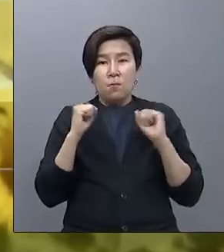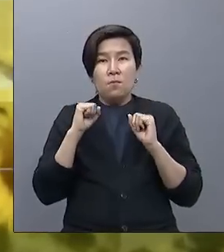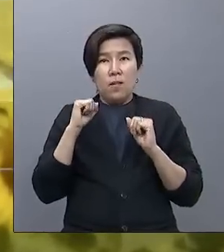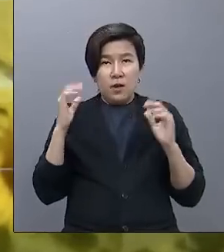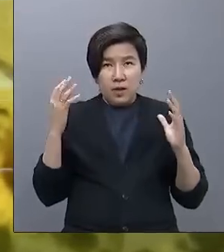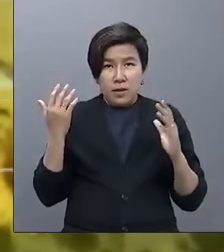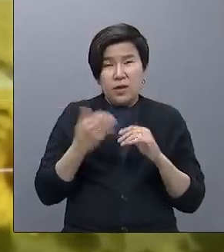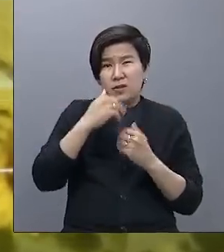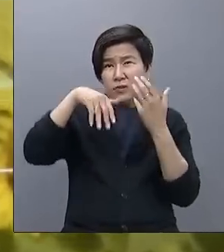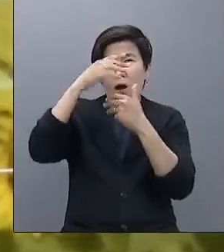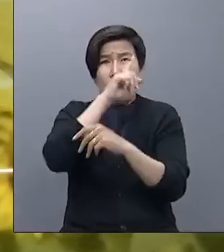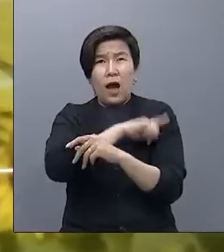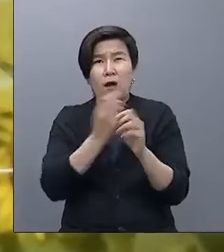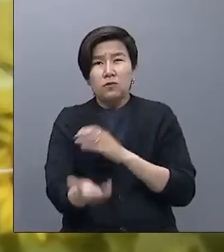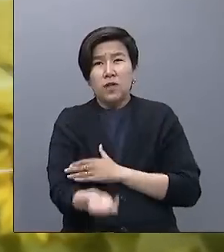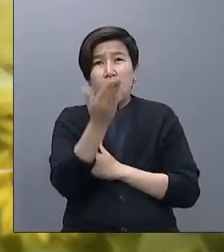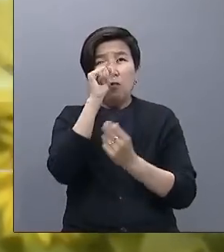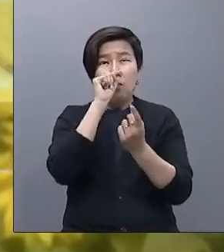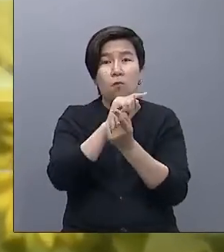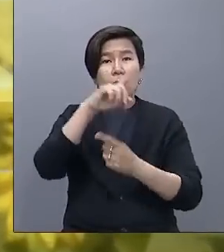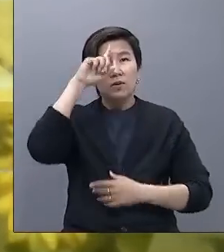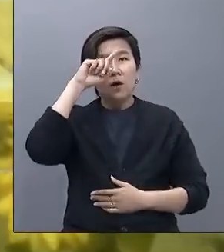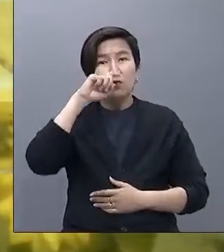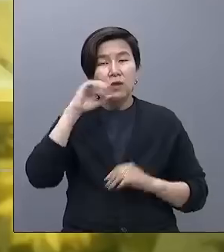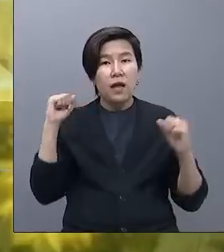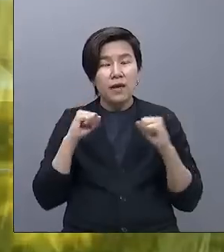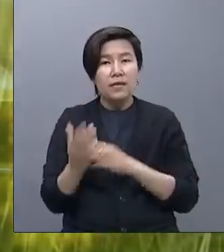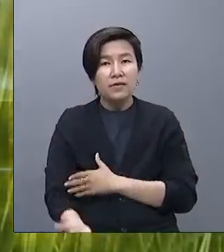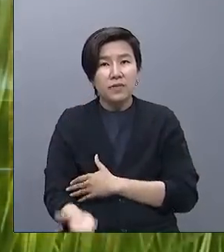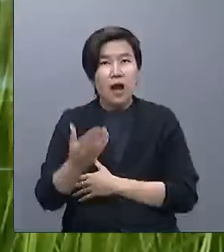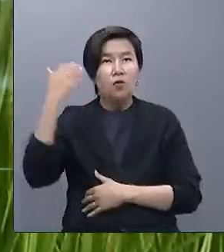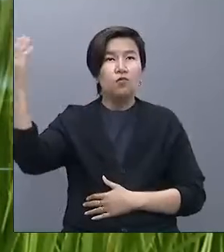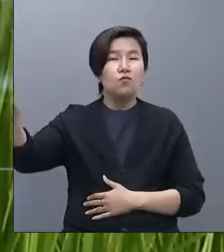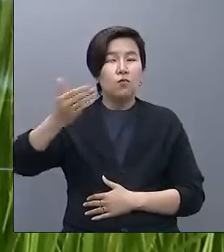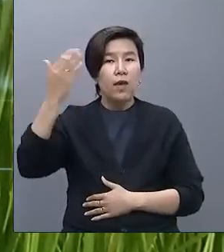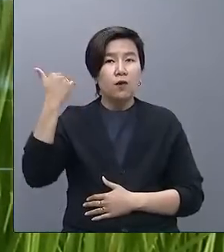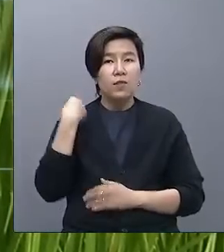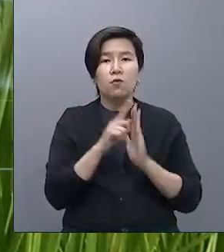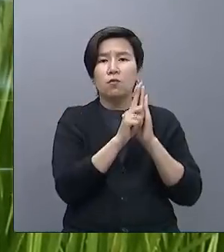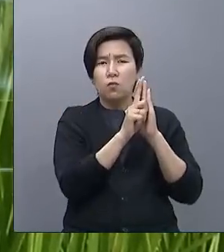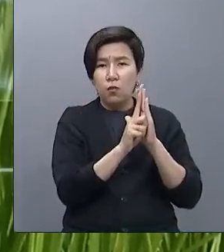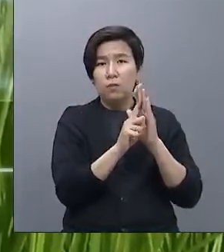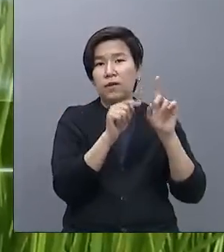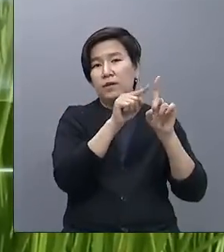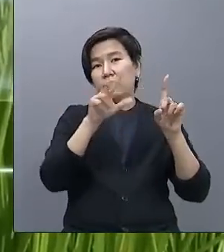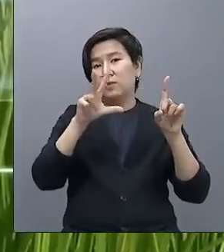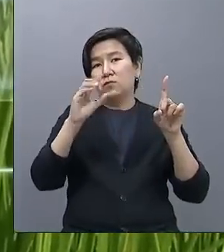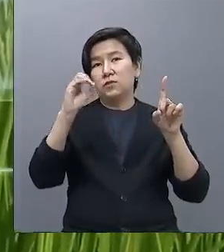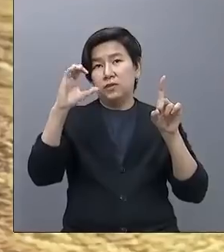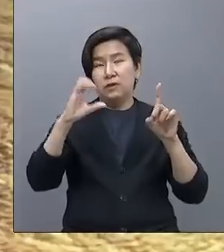อกบางในตอนเช้าในช่วงสุดสัปดาห์นี้จะมีอากาศเย็นในตอนเช้าและมีกระแสลมแรงอุณหภูมิจะลดลงอีก 1-3 องศ